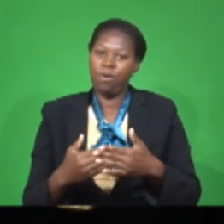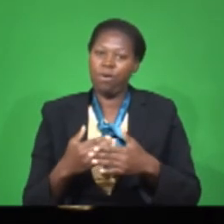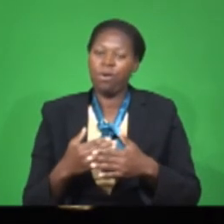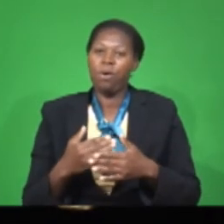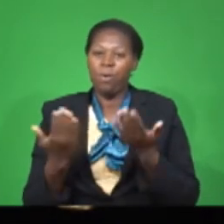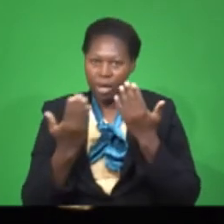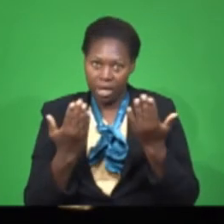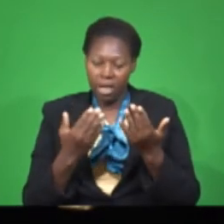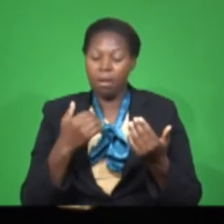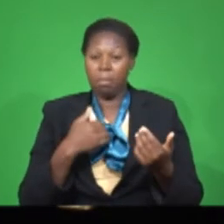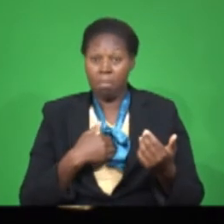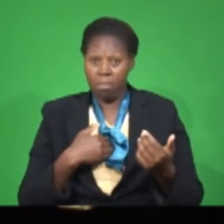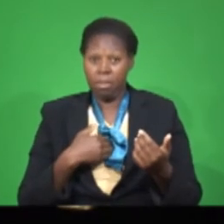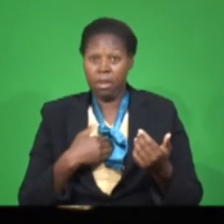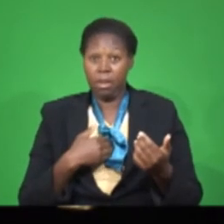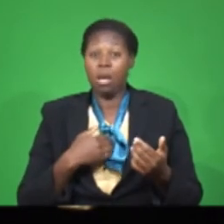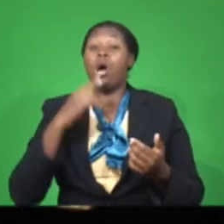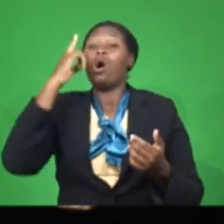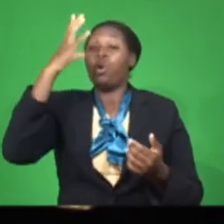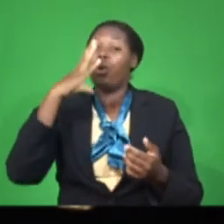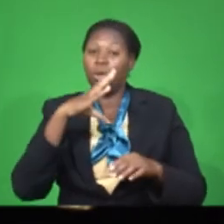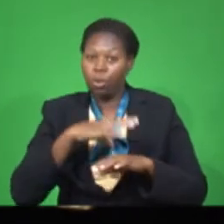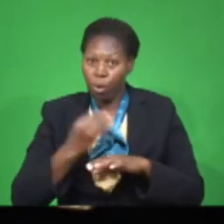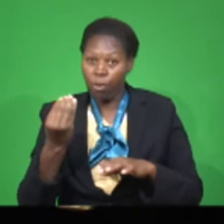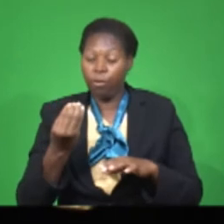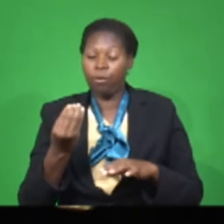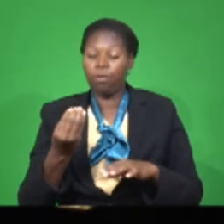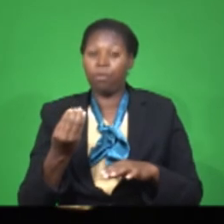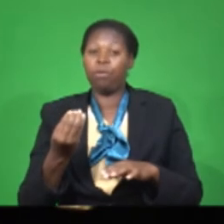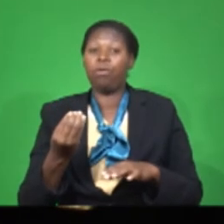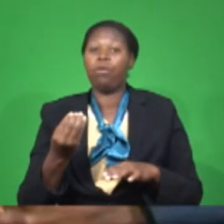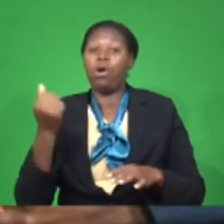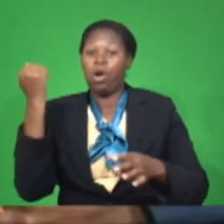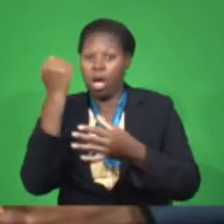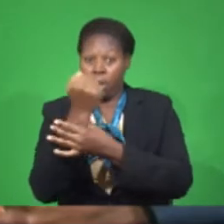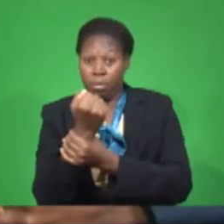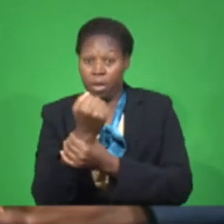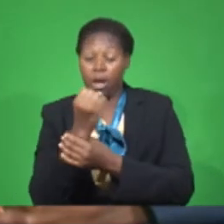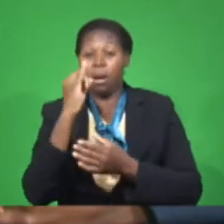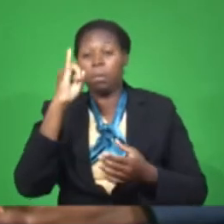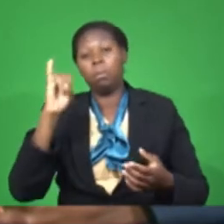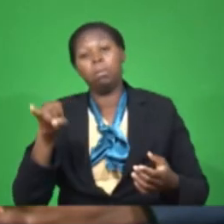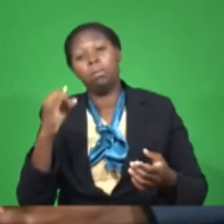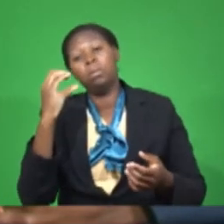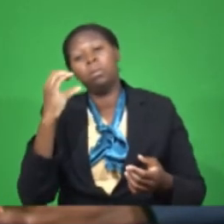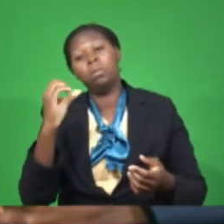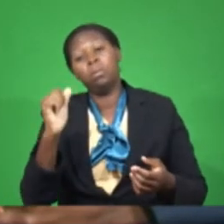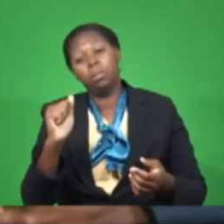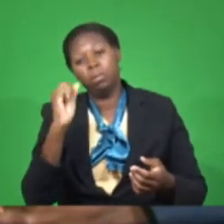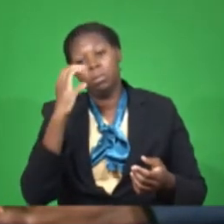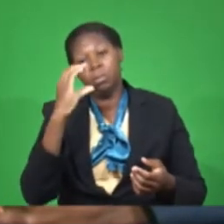Jacob. Mari anofuma kudaizu kwa kunzi. Mari wa Jacob. Kuruku rakata. Kuruku. Tothiri no kuruka